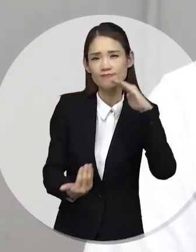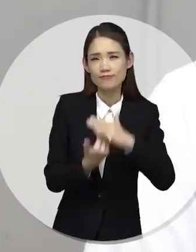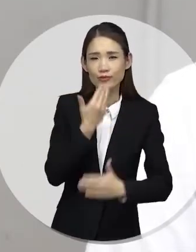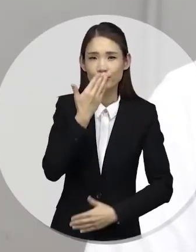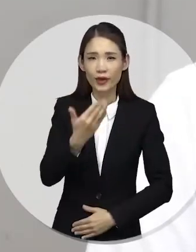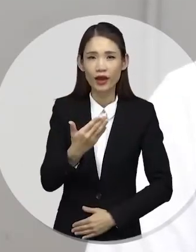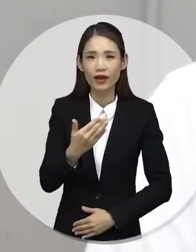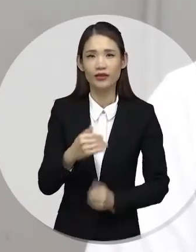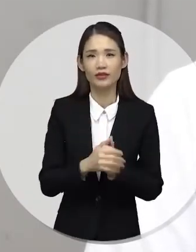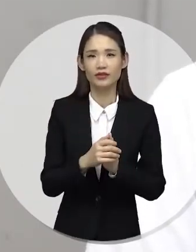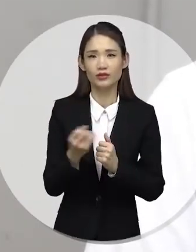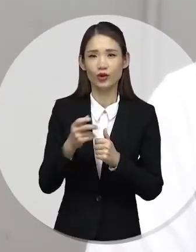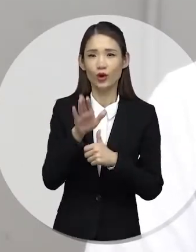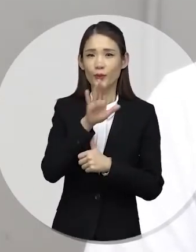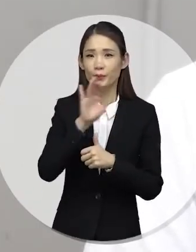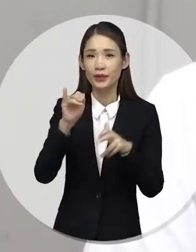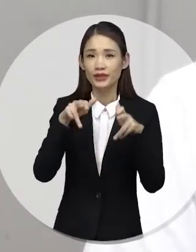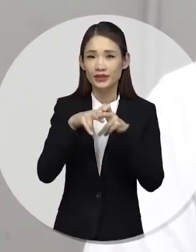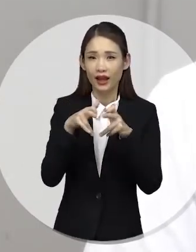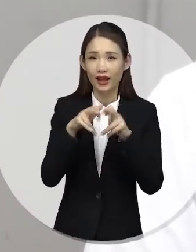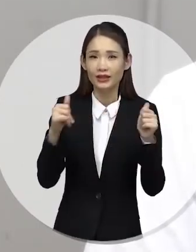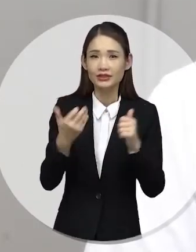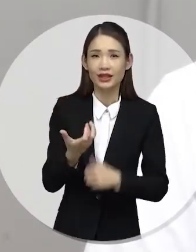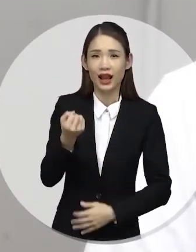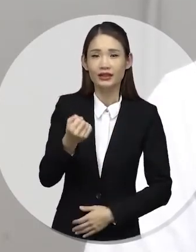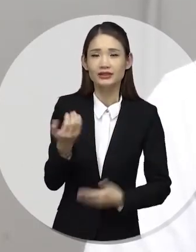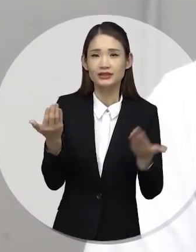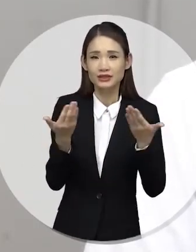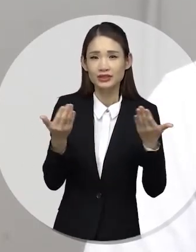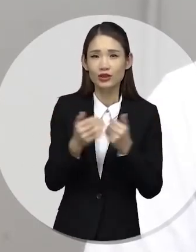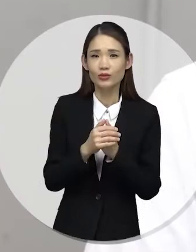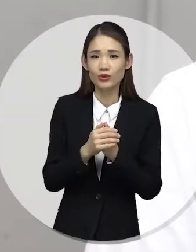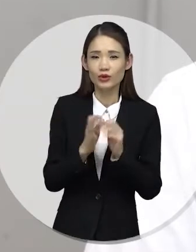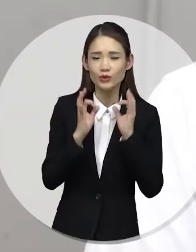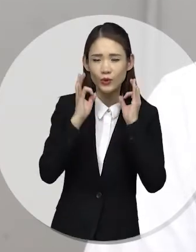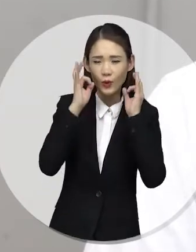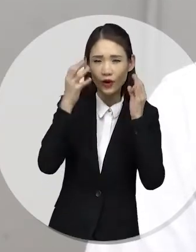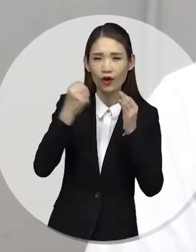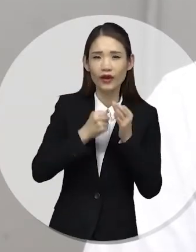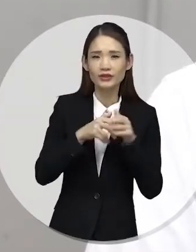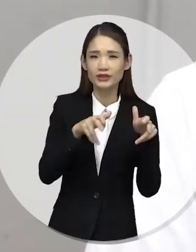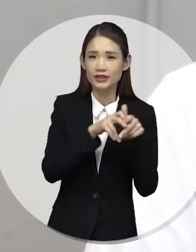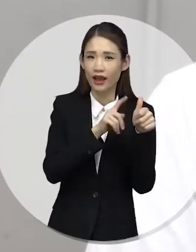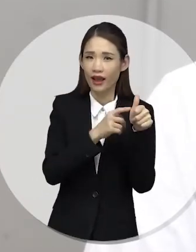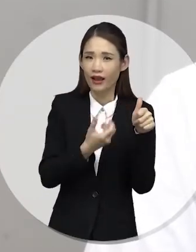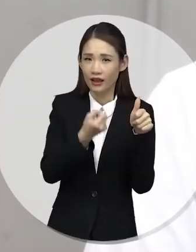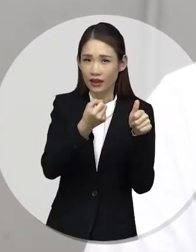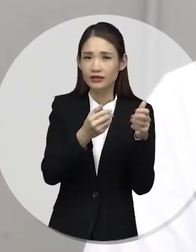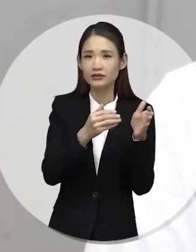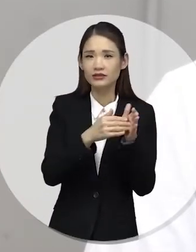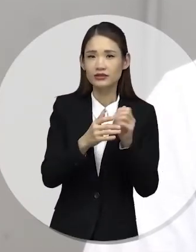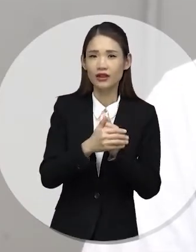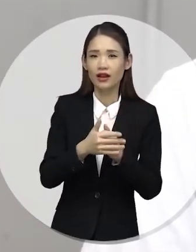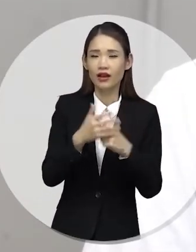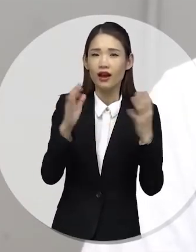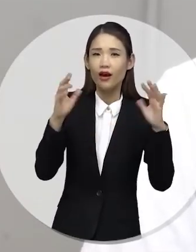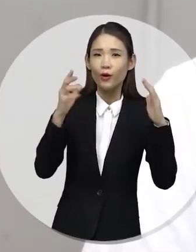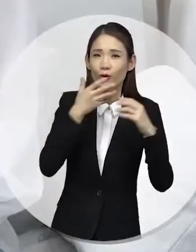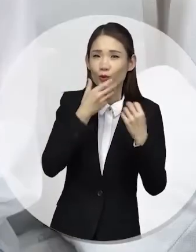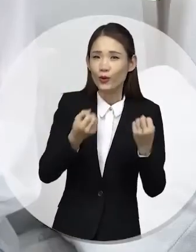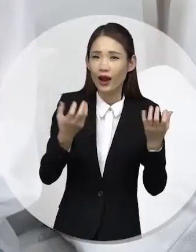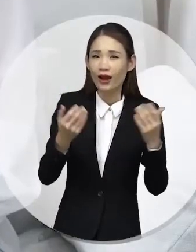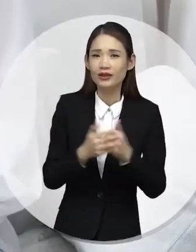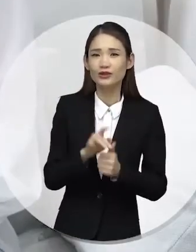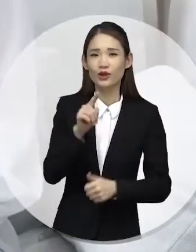이뤘다거나 아니면은 비장애인들이 주로 가지는 직업을 노력해서 갖게 되었다라고 했을 때 와